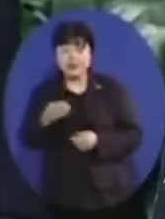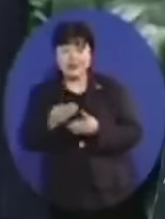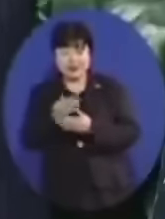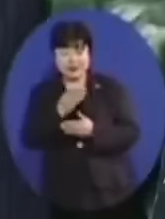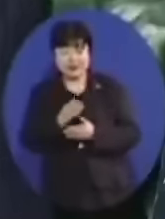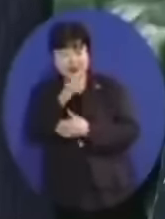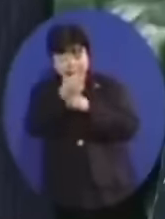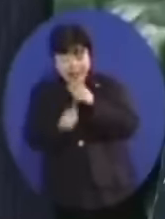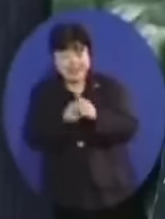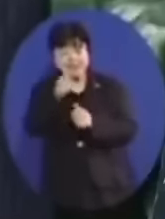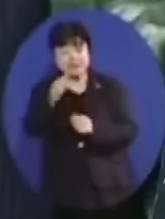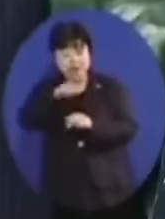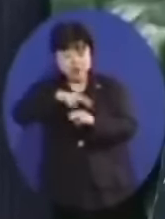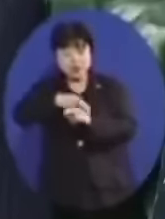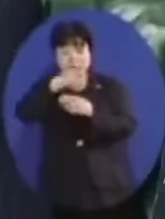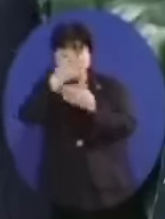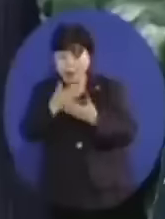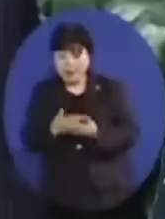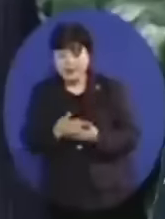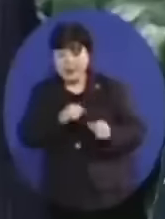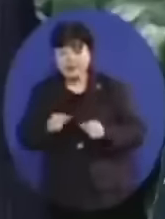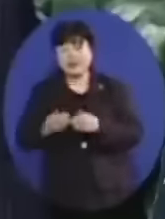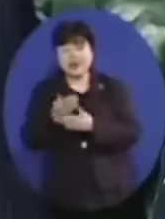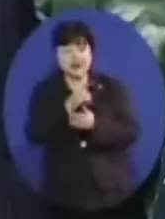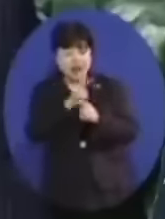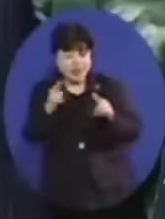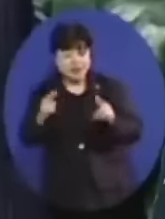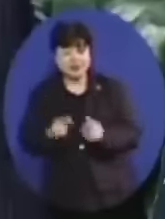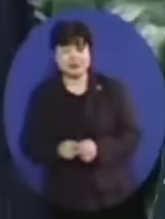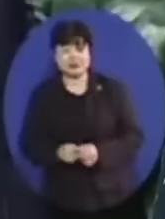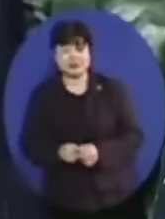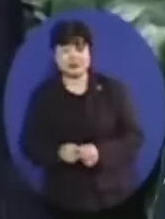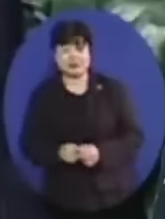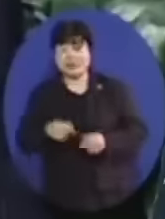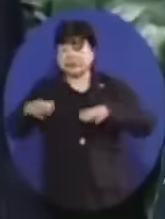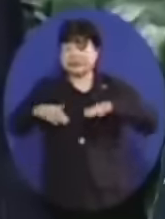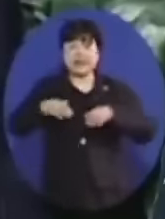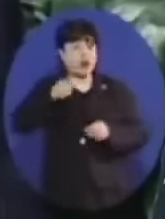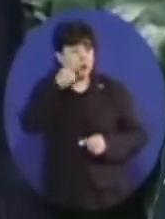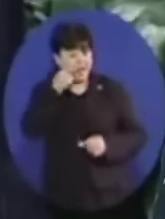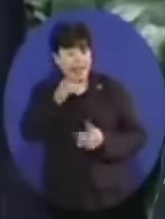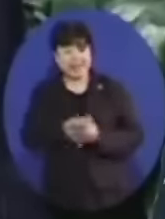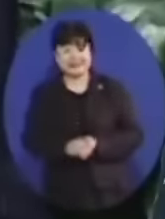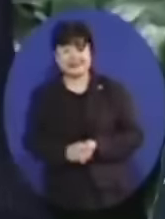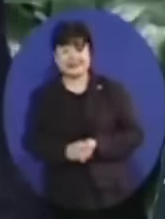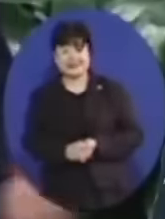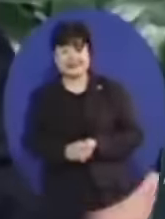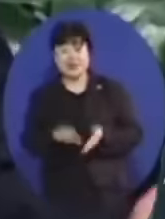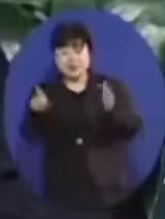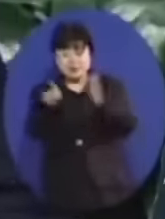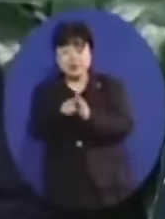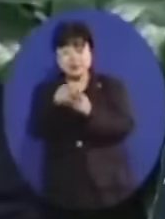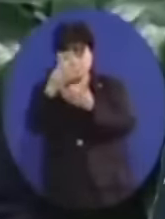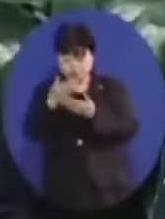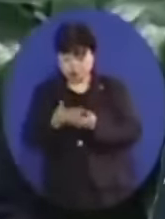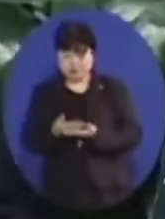아니요 하나님의 선물이라 행위에서 난 것이 아니니 아무든지 자랑할 자가 없느니라. 믿음은